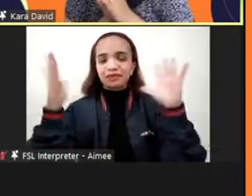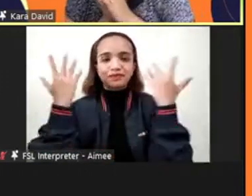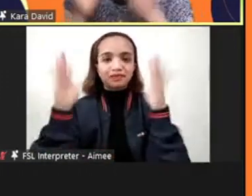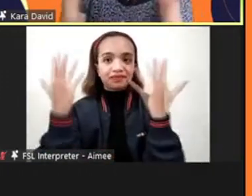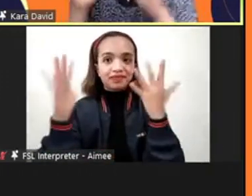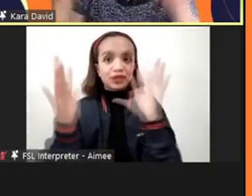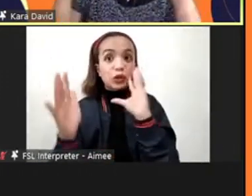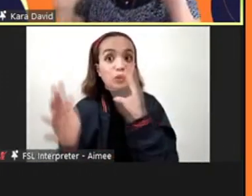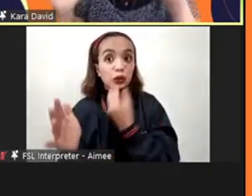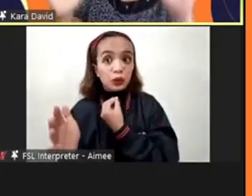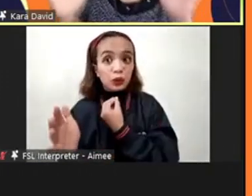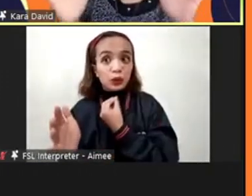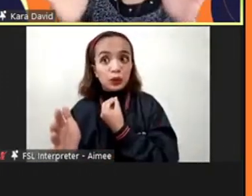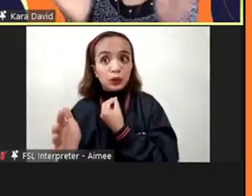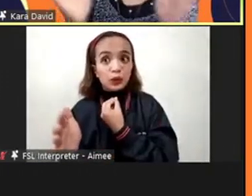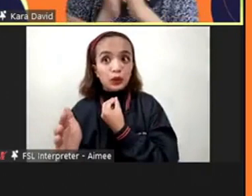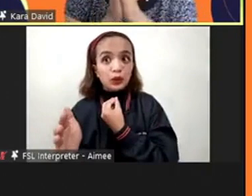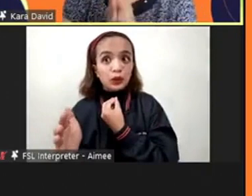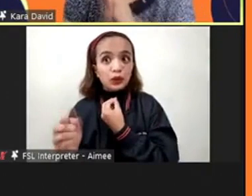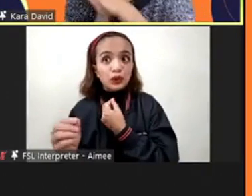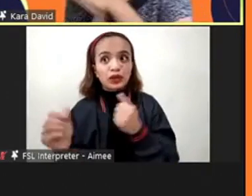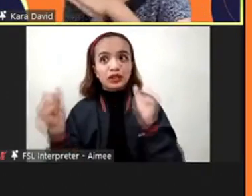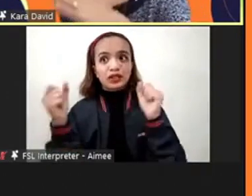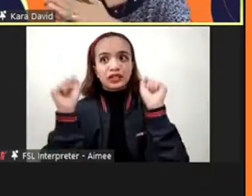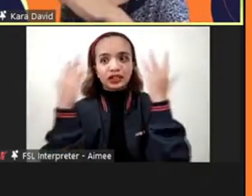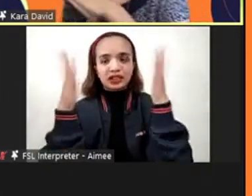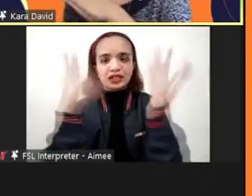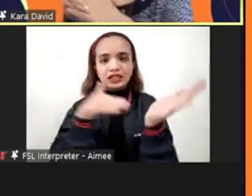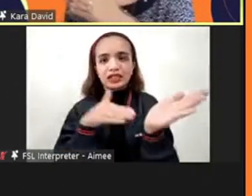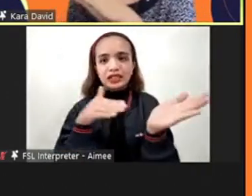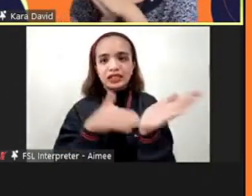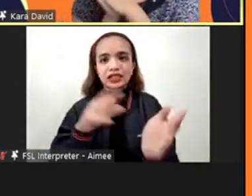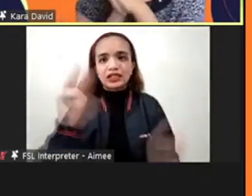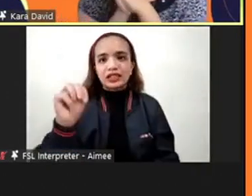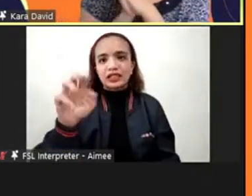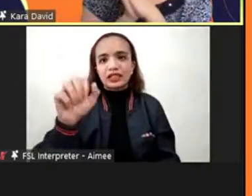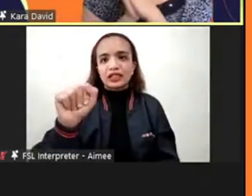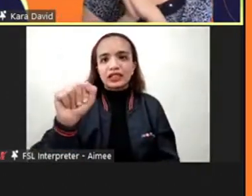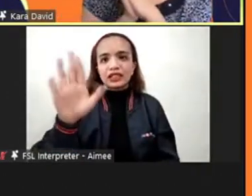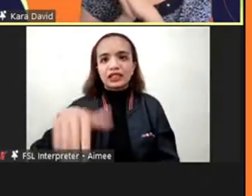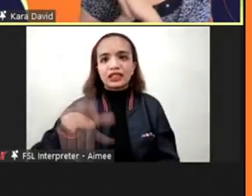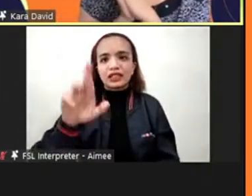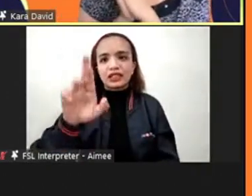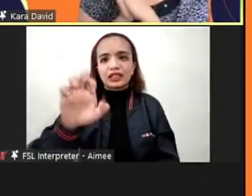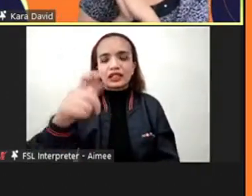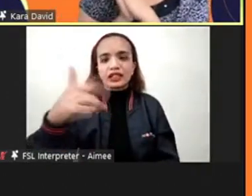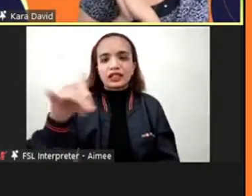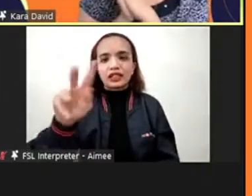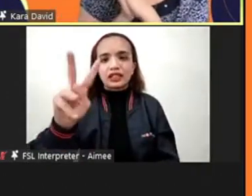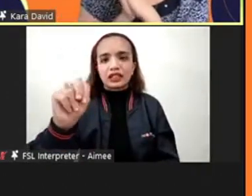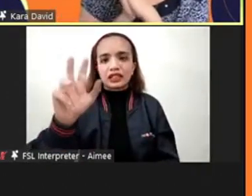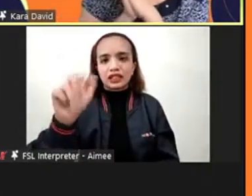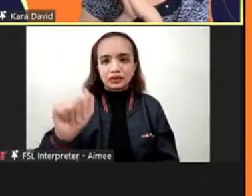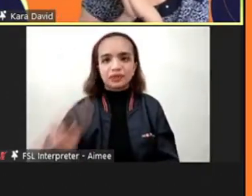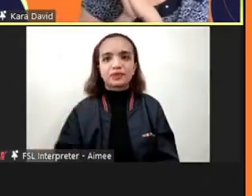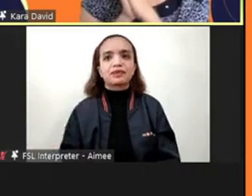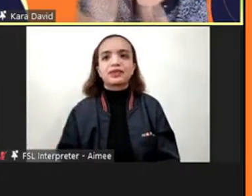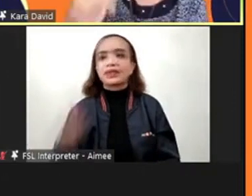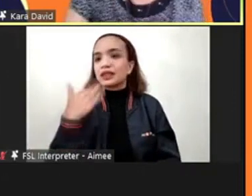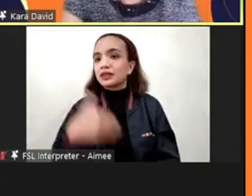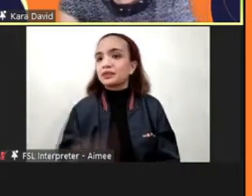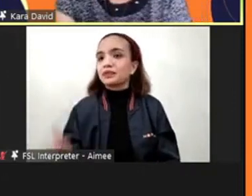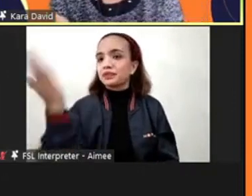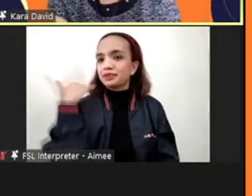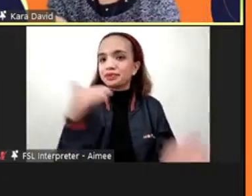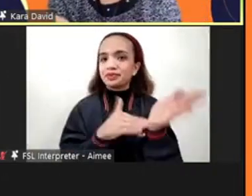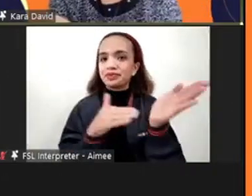natin, virtual clap, Dr. Maria Regina Alampay Hetchanova. Magandang umaga sa iyo, Doc